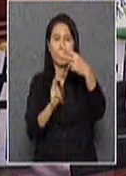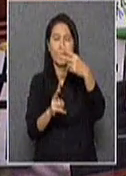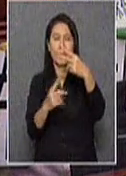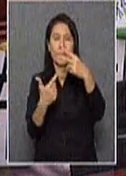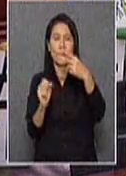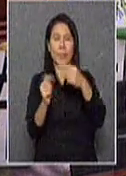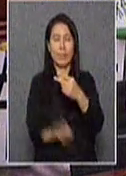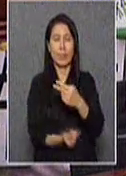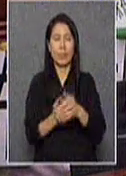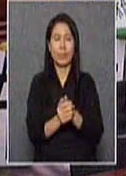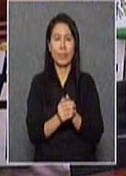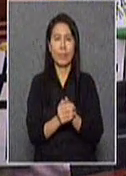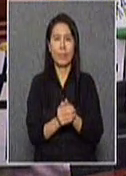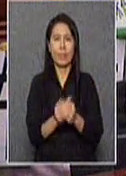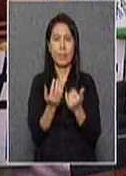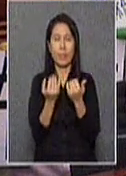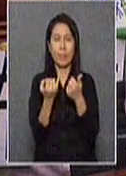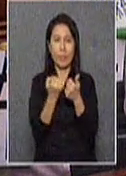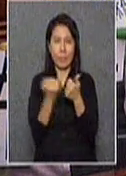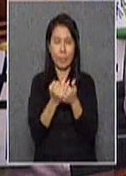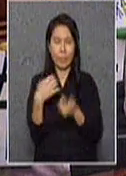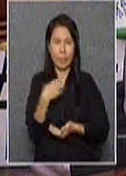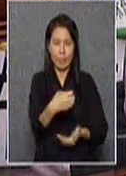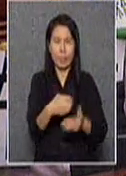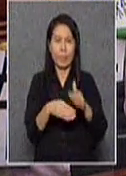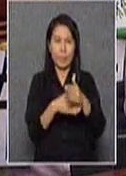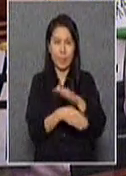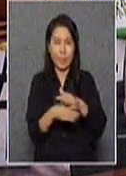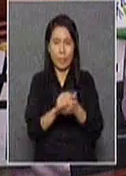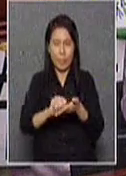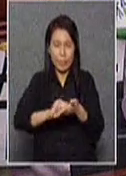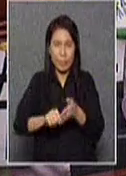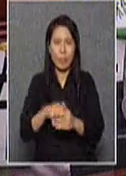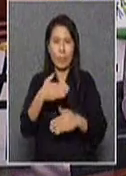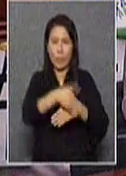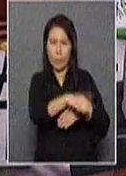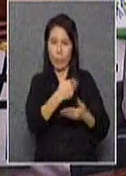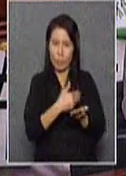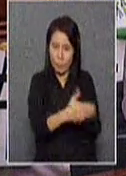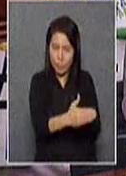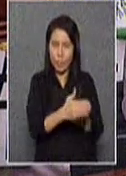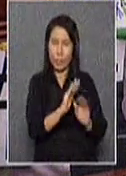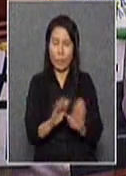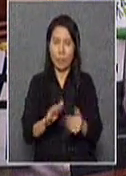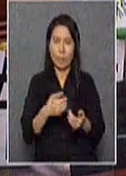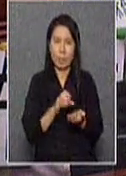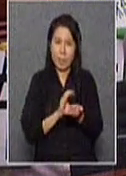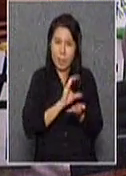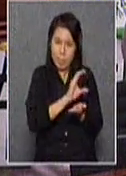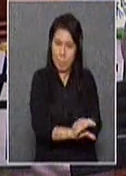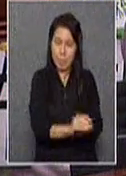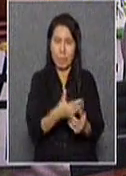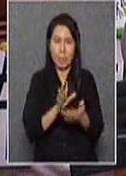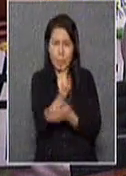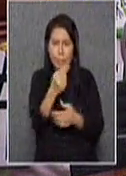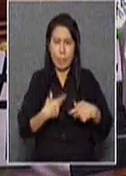2280萬，相當於學生資助辦事處向外判服務承辦商支付費用的全